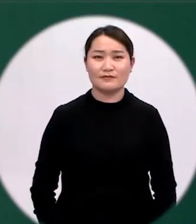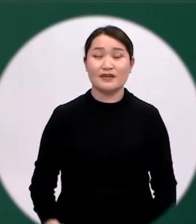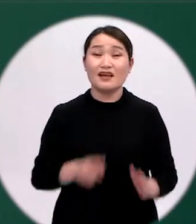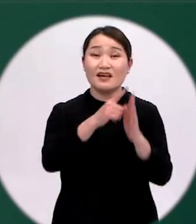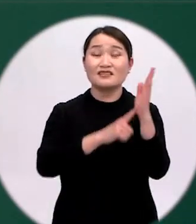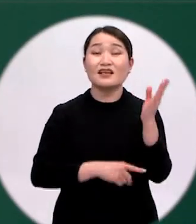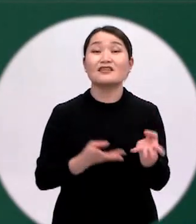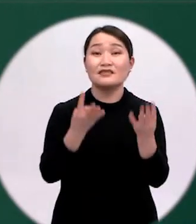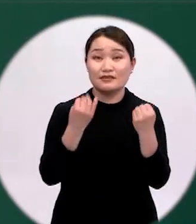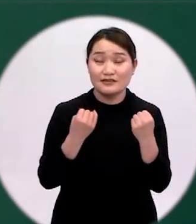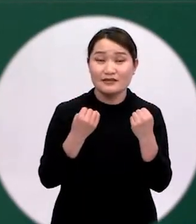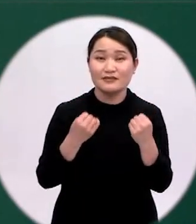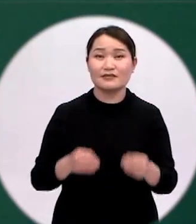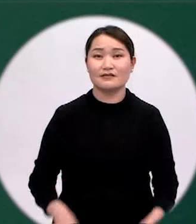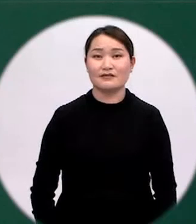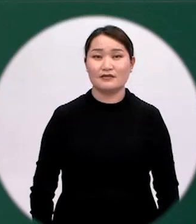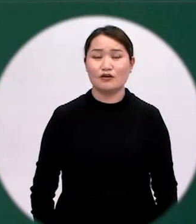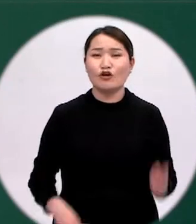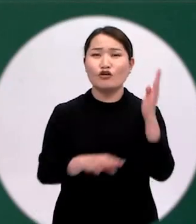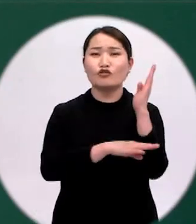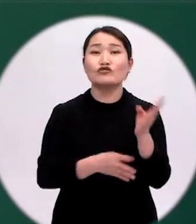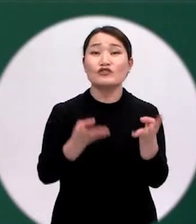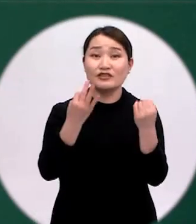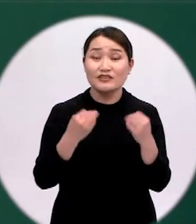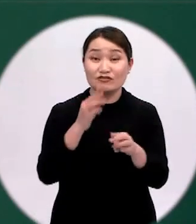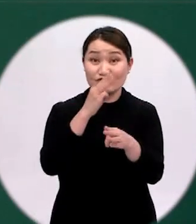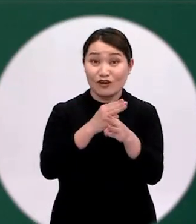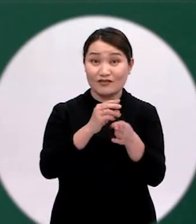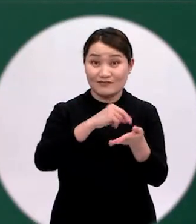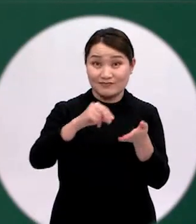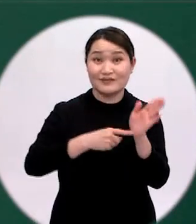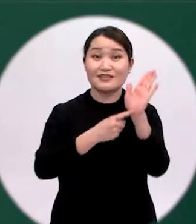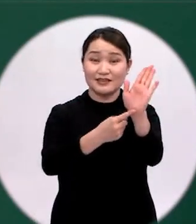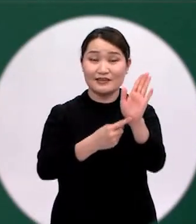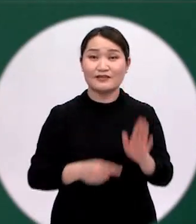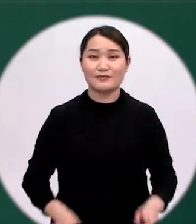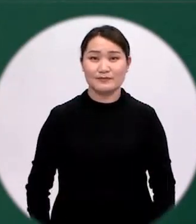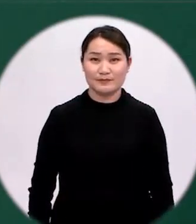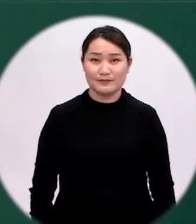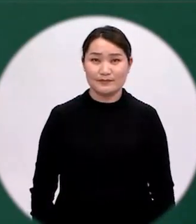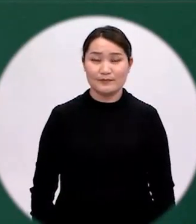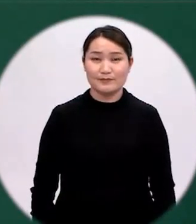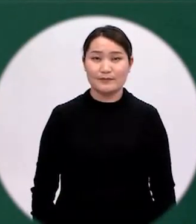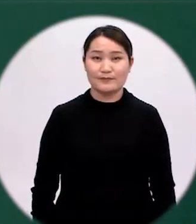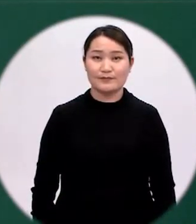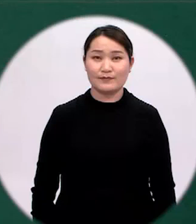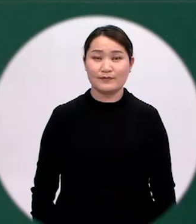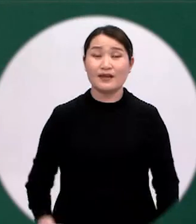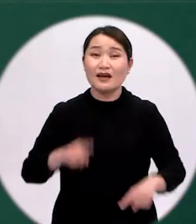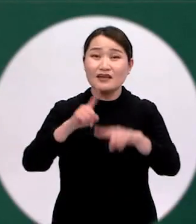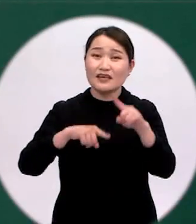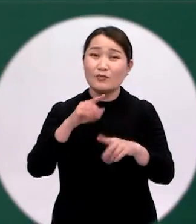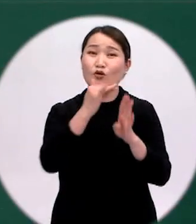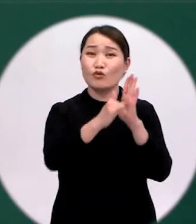хэдэн сар юм бэ? Тоогоор бичнэ. Хэдний өдөр юм бэ? Тоогоор бичнэ. Тэгээд энэ төрсөн сар өдөр нь